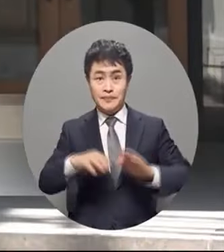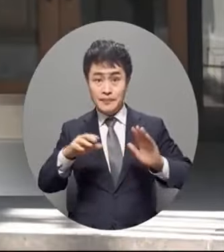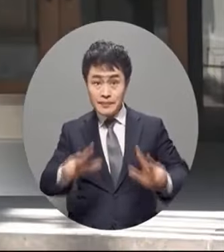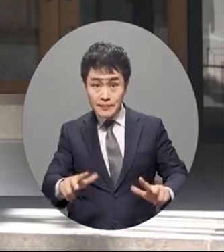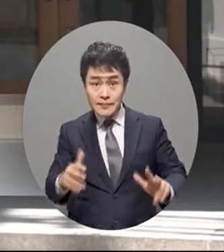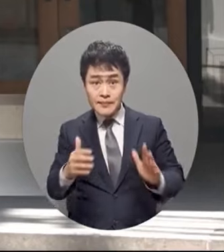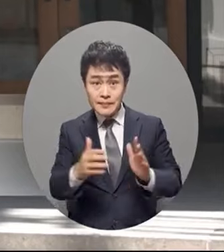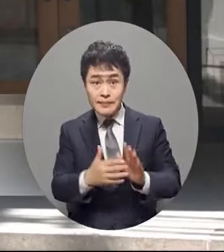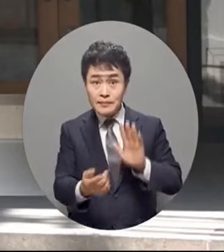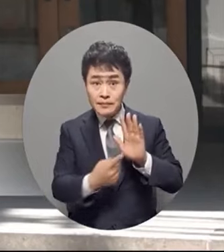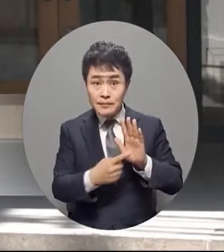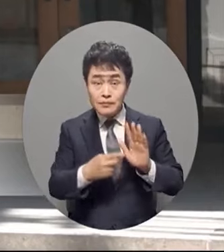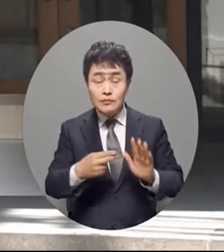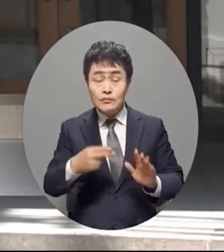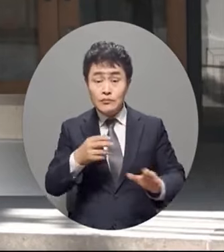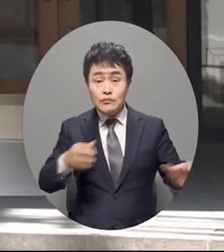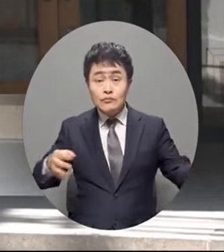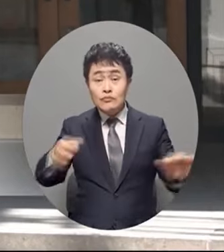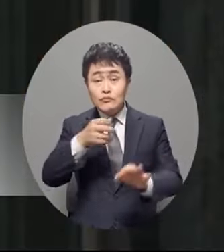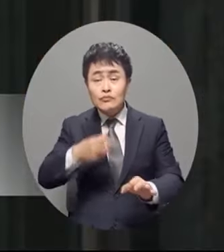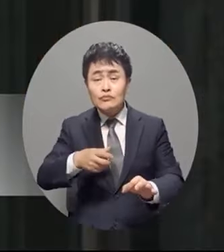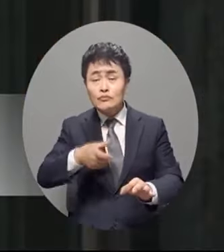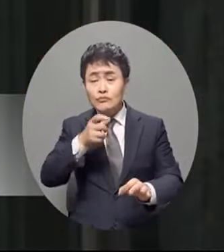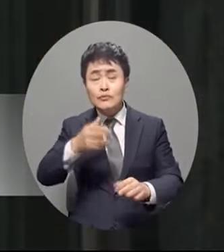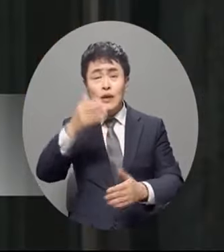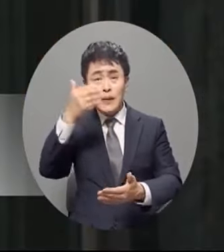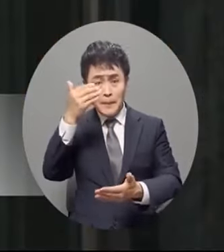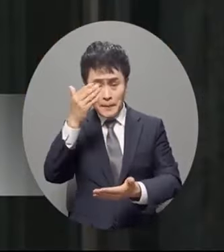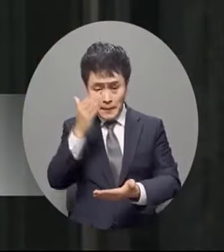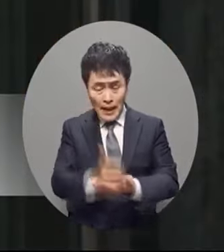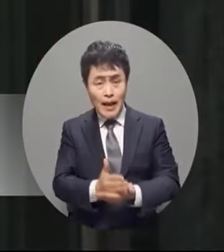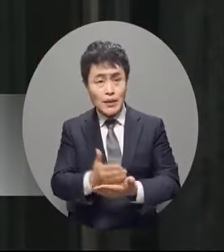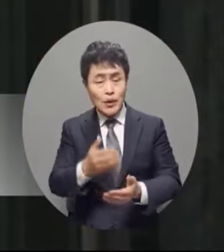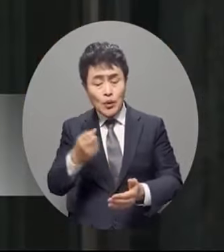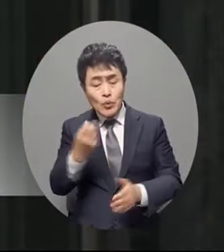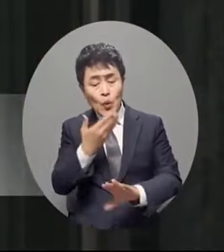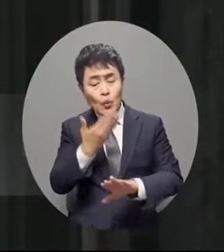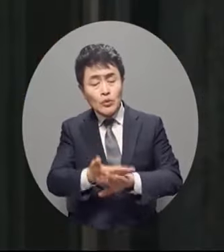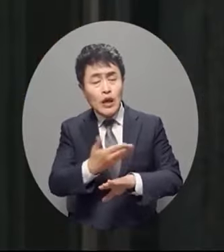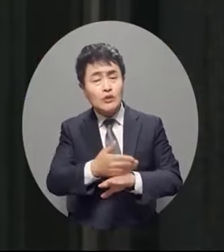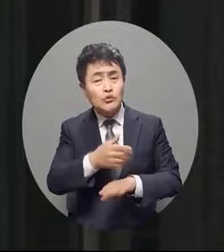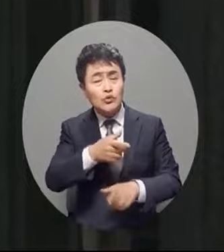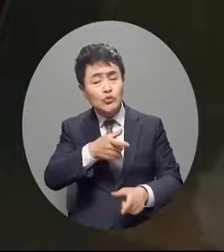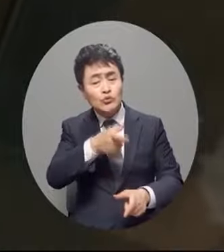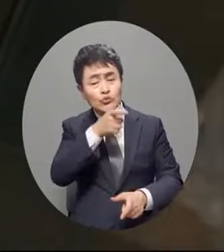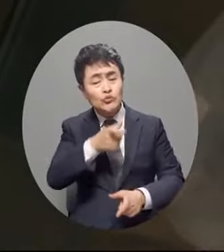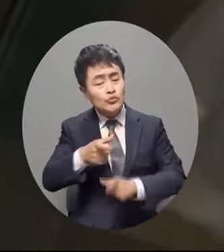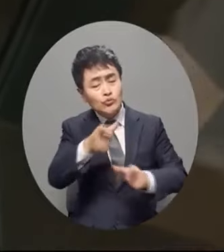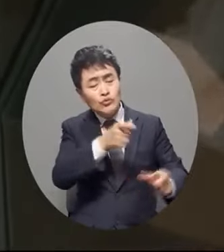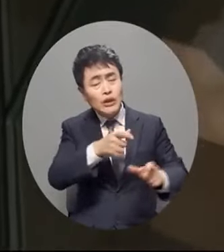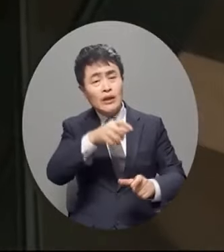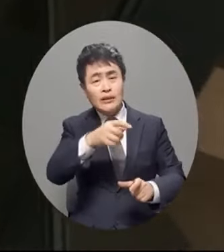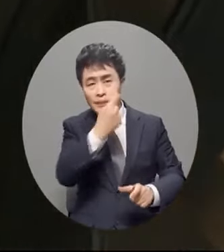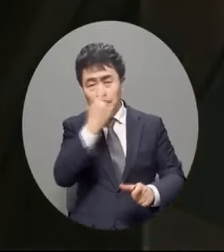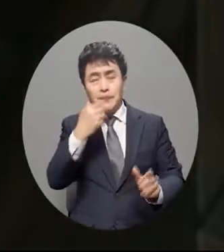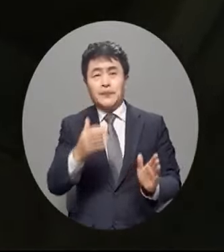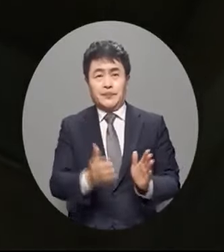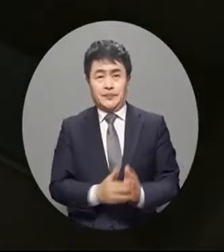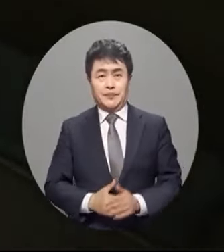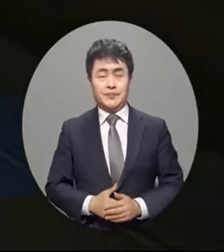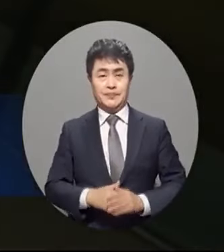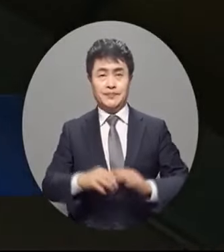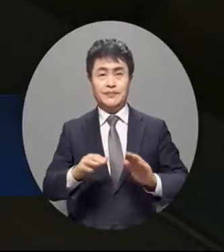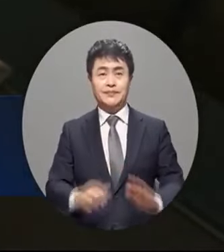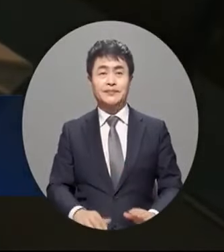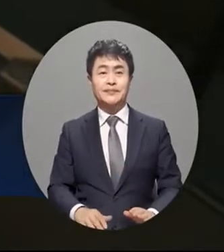지금까지 알려진 유흥지점 술자리 말고도 김씨가 또 다른 술자리에 있었던 것으로 확인됐습니다